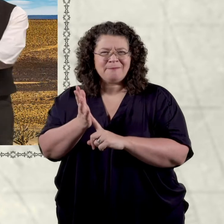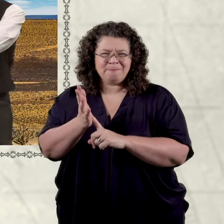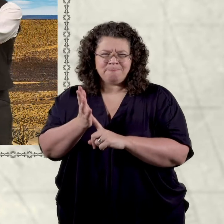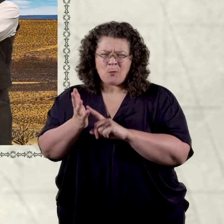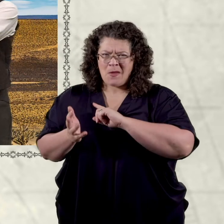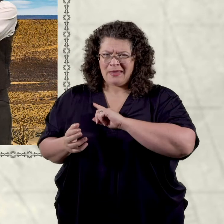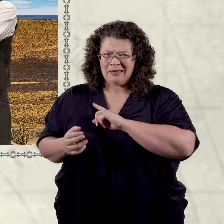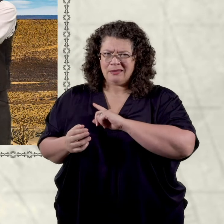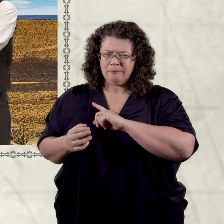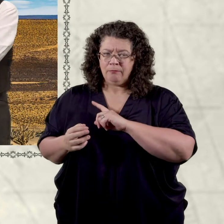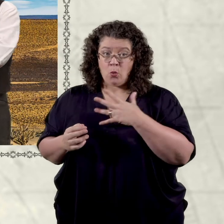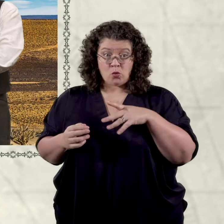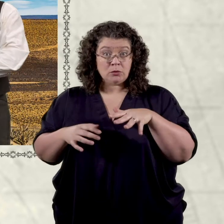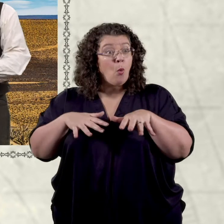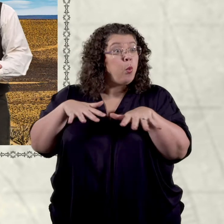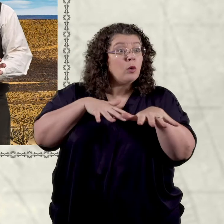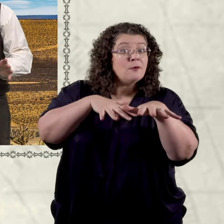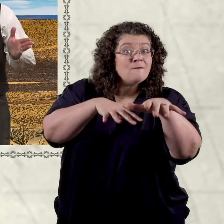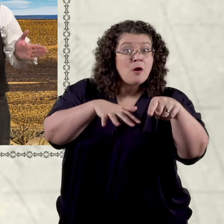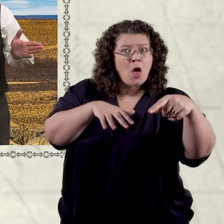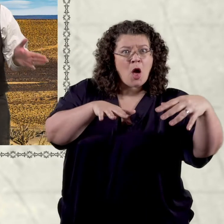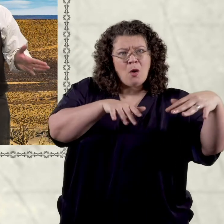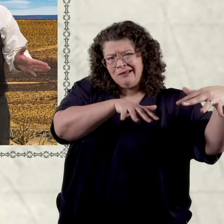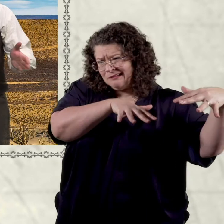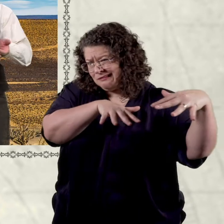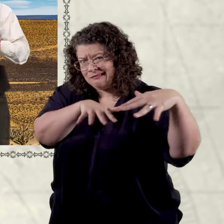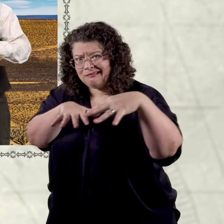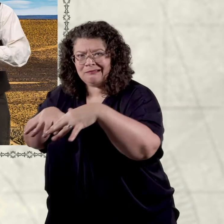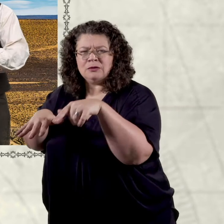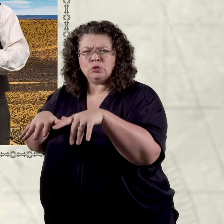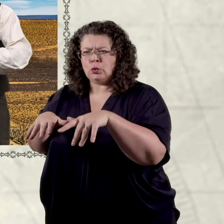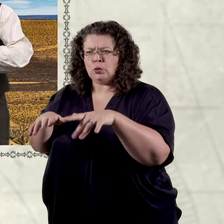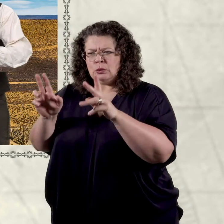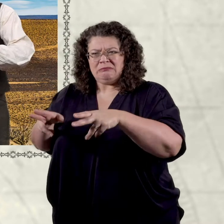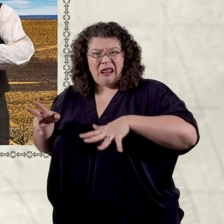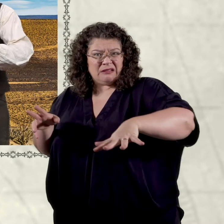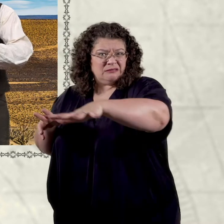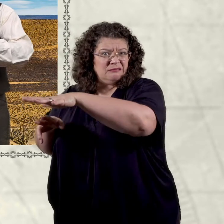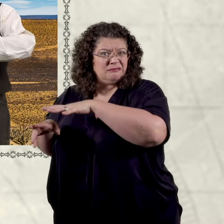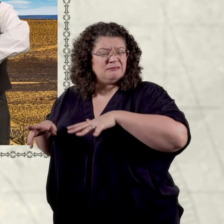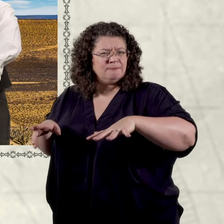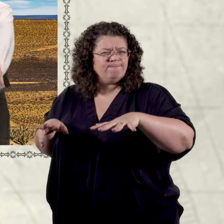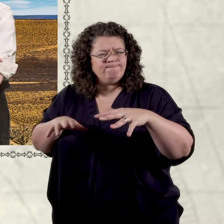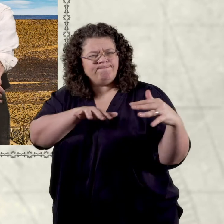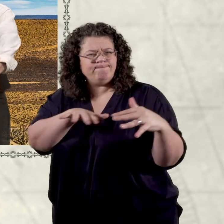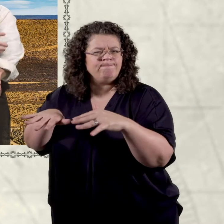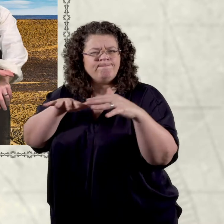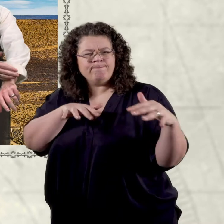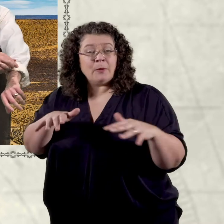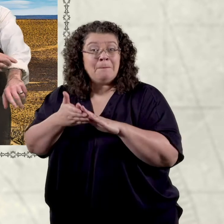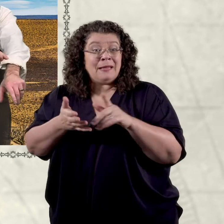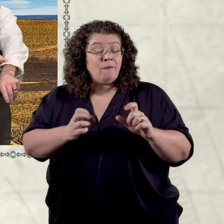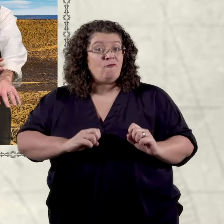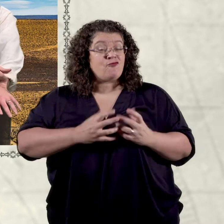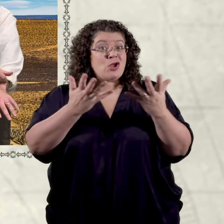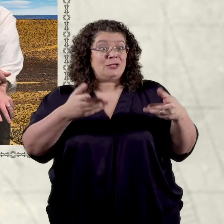arwain dŵr yn syth o afon Chubut i'r tir sych, ac yn raddol oedd y dŵr ffres yr afon yn troi'r